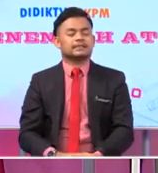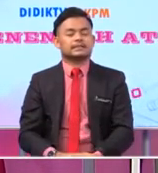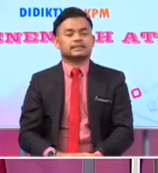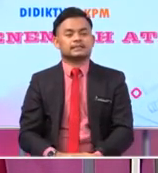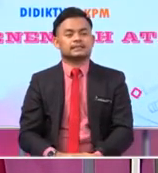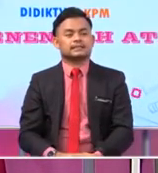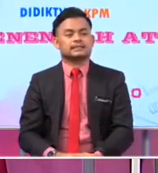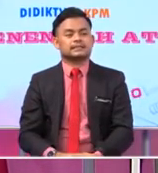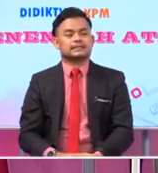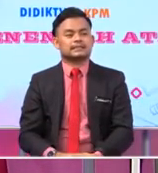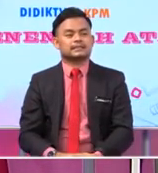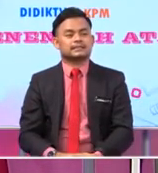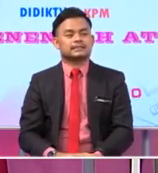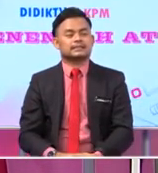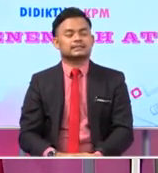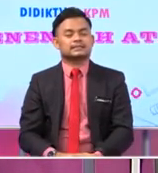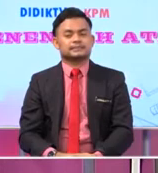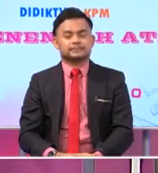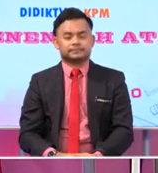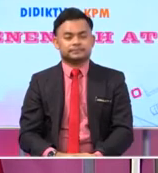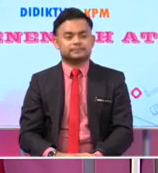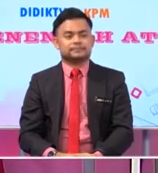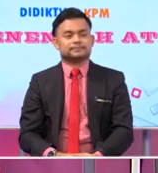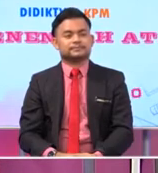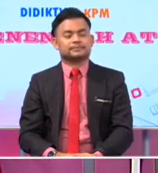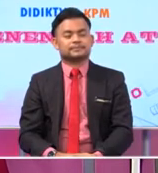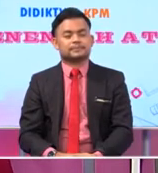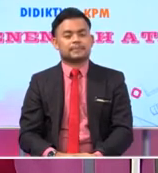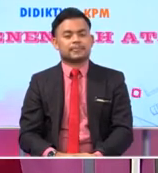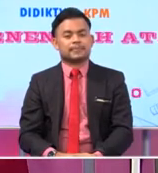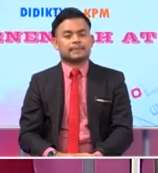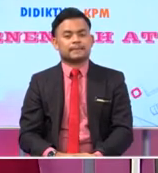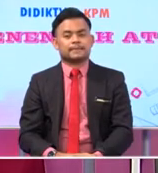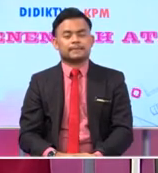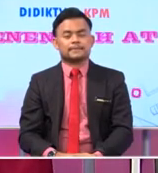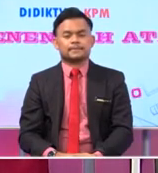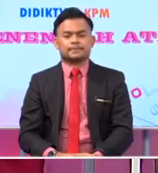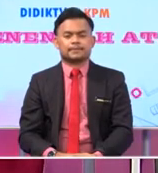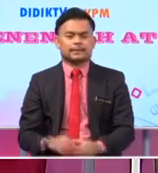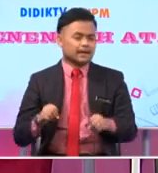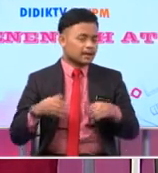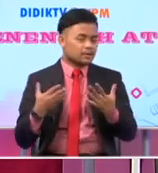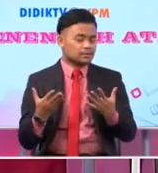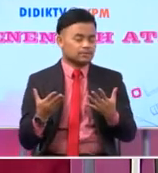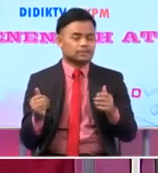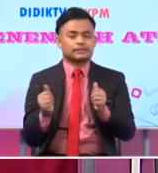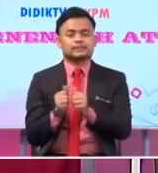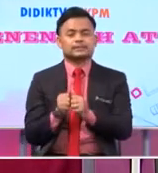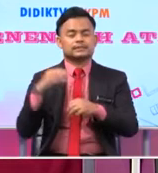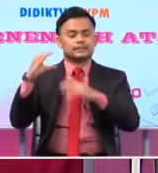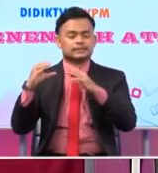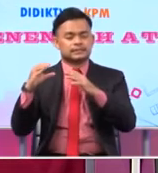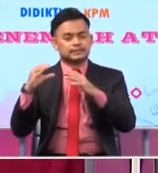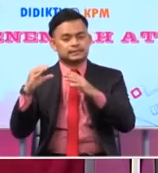itu bye Oke dengan baik dengan baik itu Macam mana dengan cara tidak memalukan